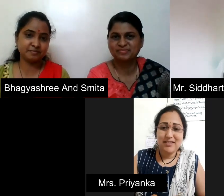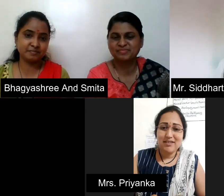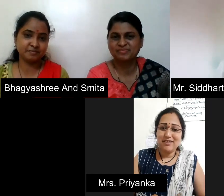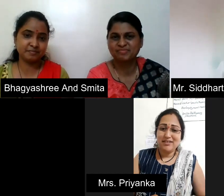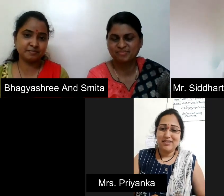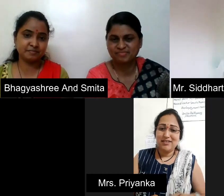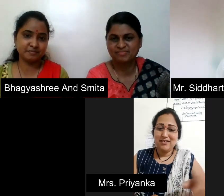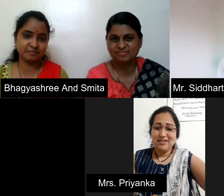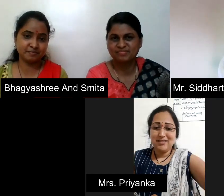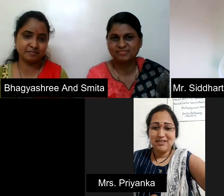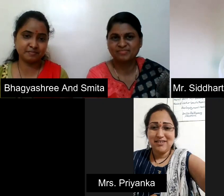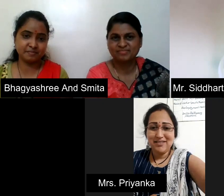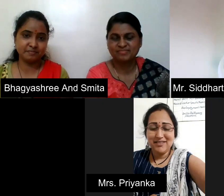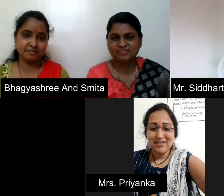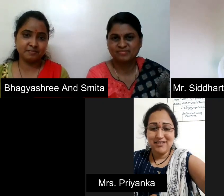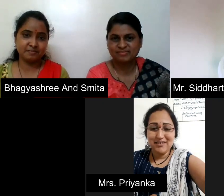करो ऐसा करो कि वो